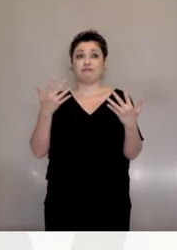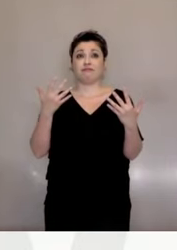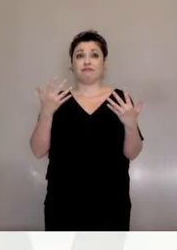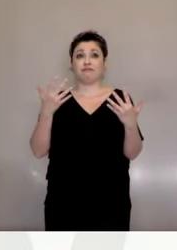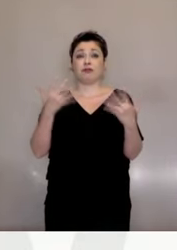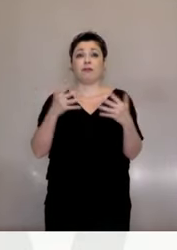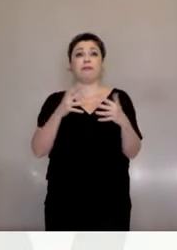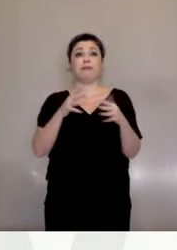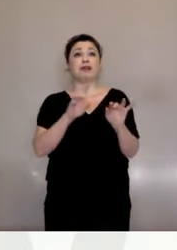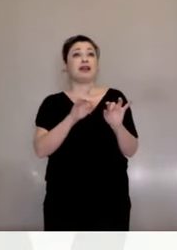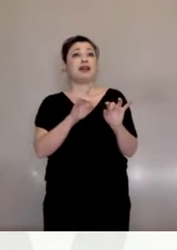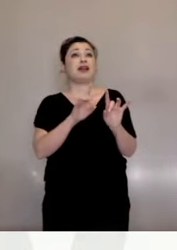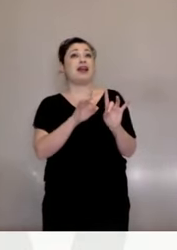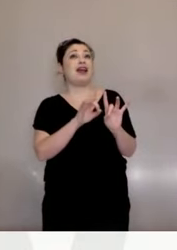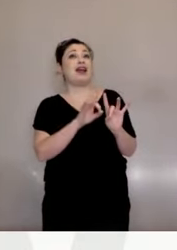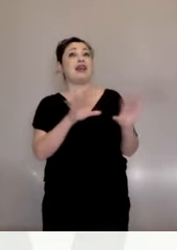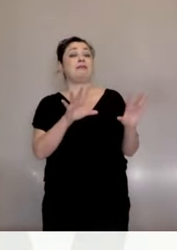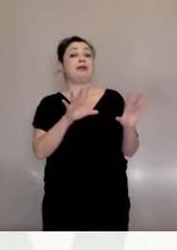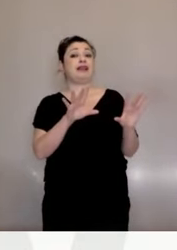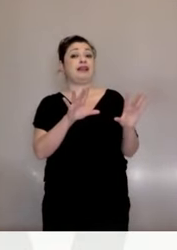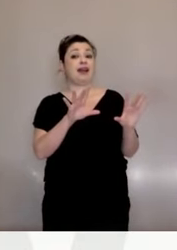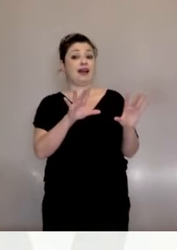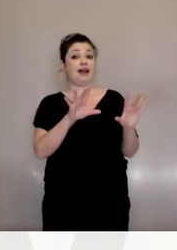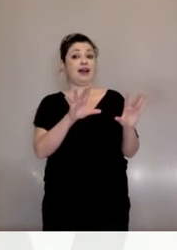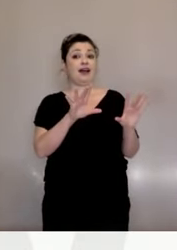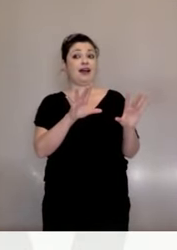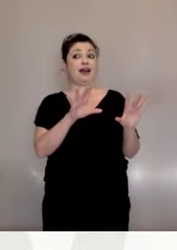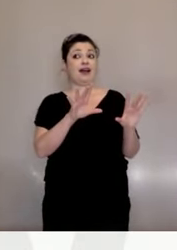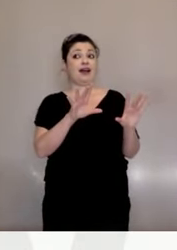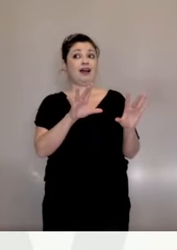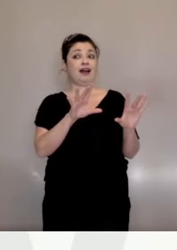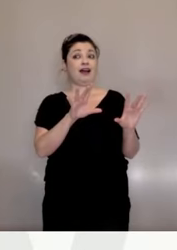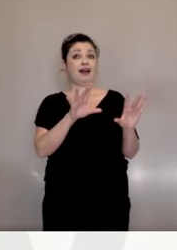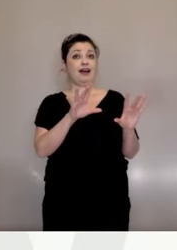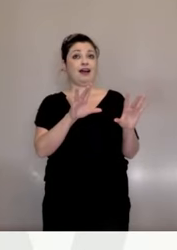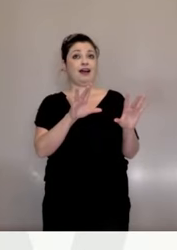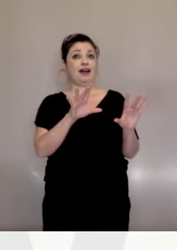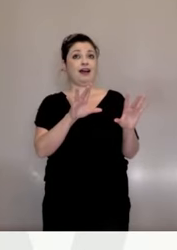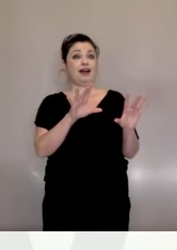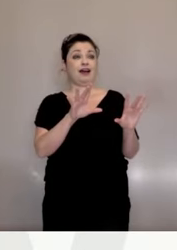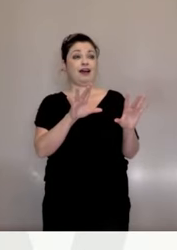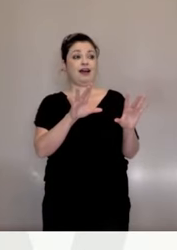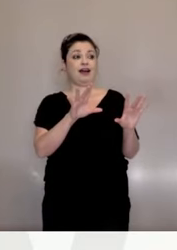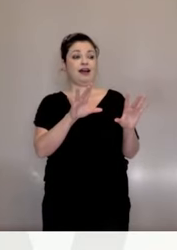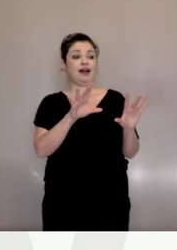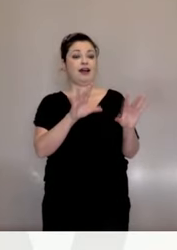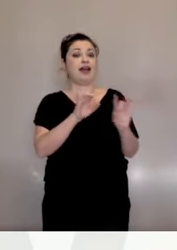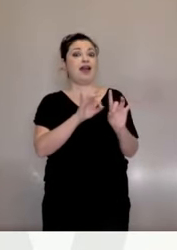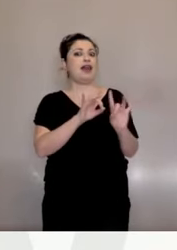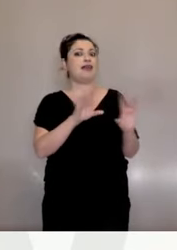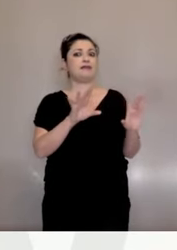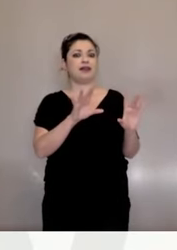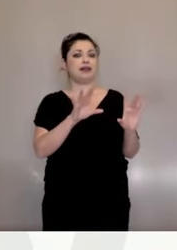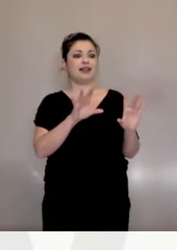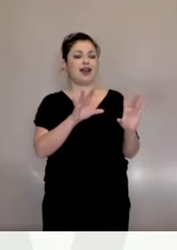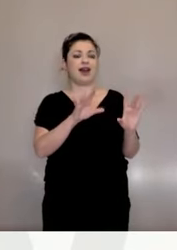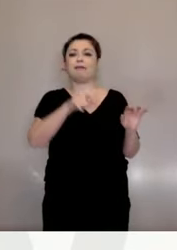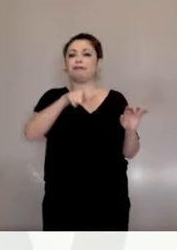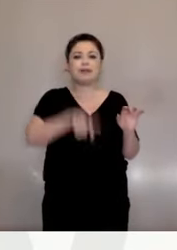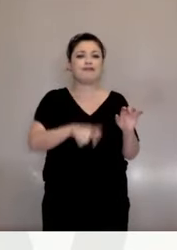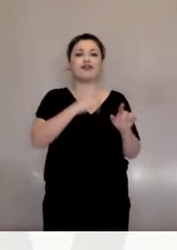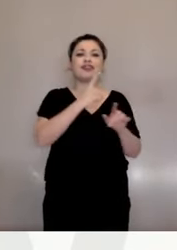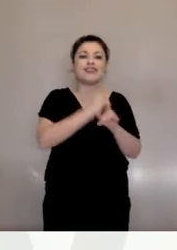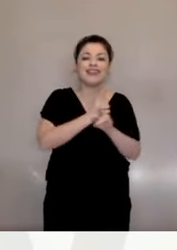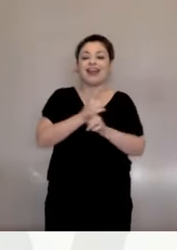se non una libertà che comunica con questa assoluta